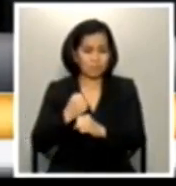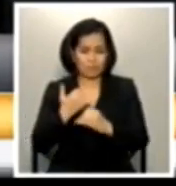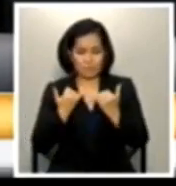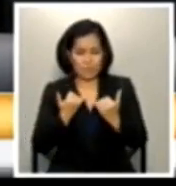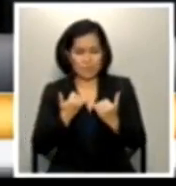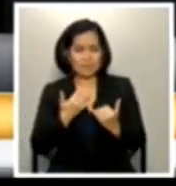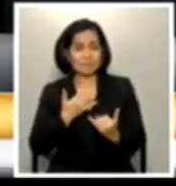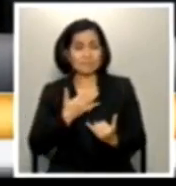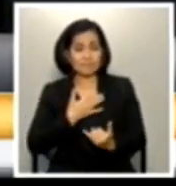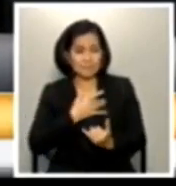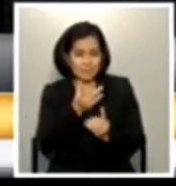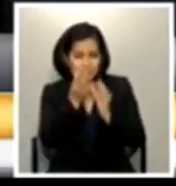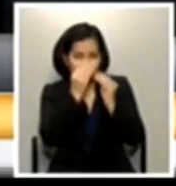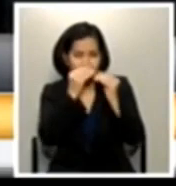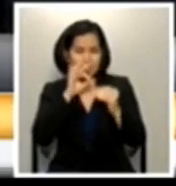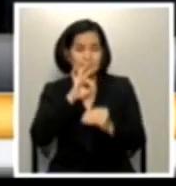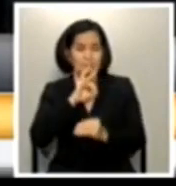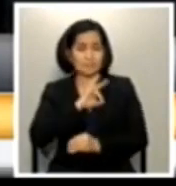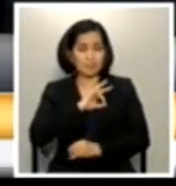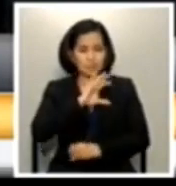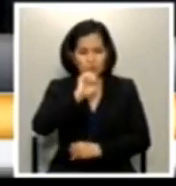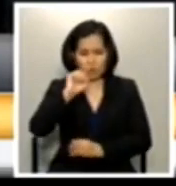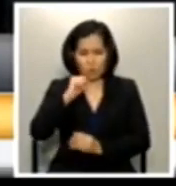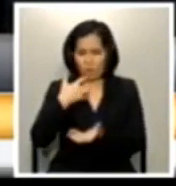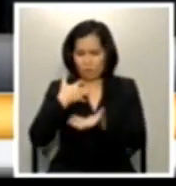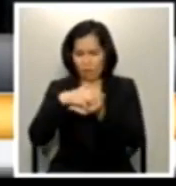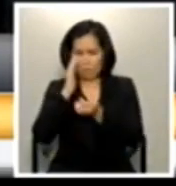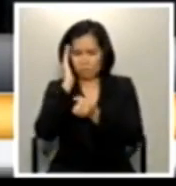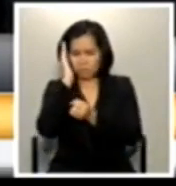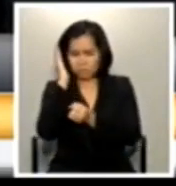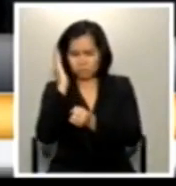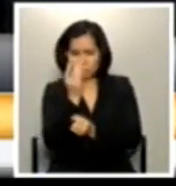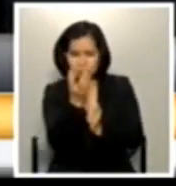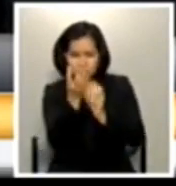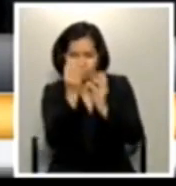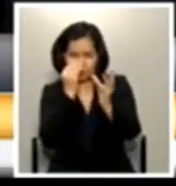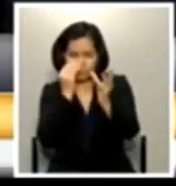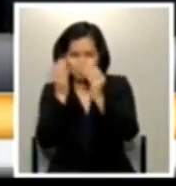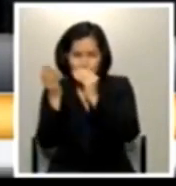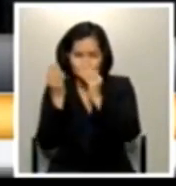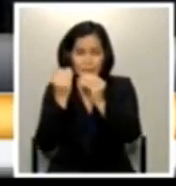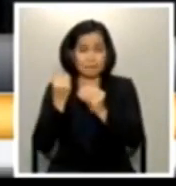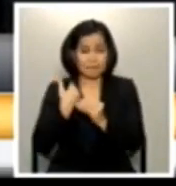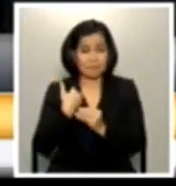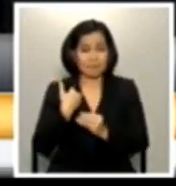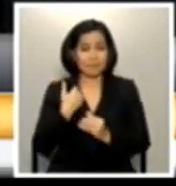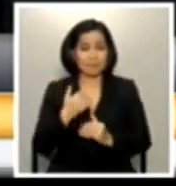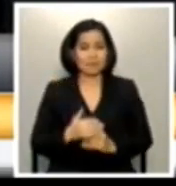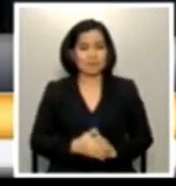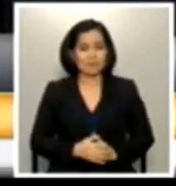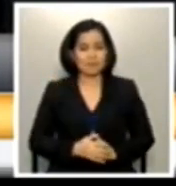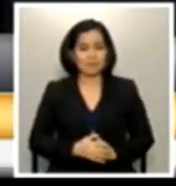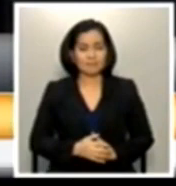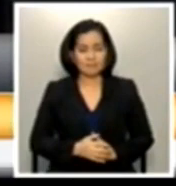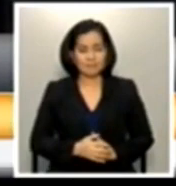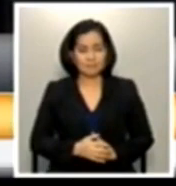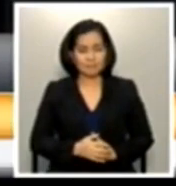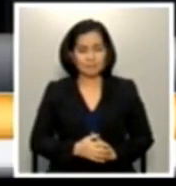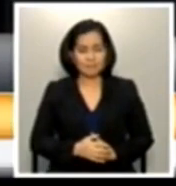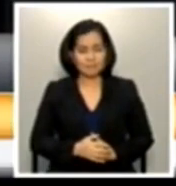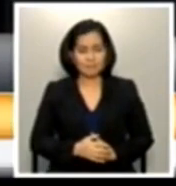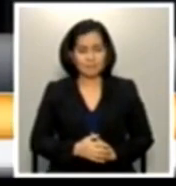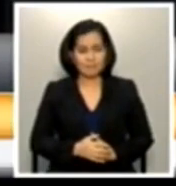ฟังสมาชิกสภาผู้แทนราษฎรหลายท่านได้อภิปรายนะครับโดยเฉพาะสมาชิกผู้อาวุโสนะครับท่